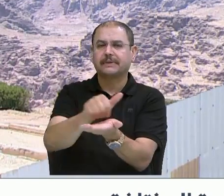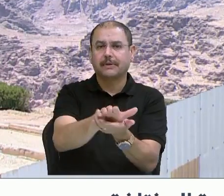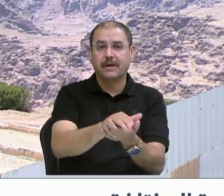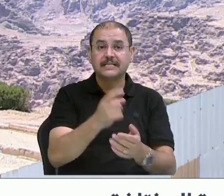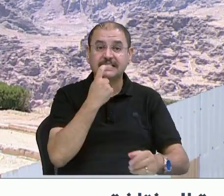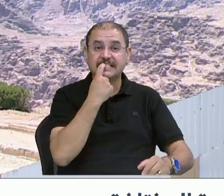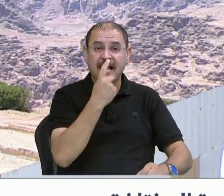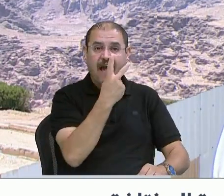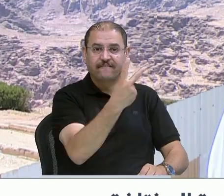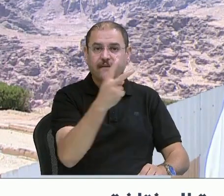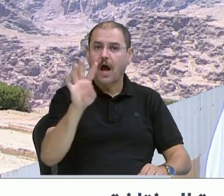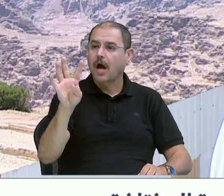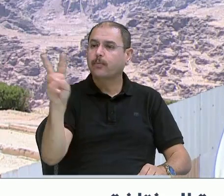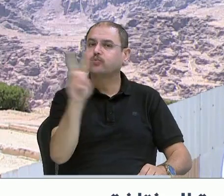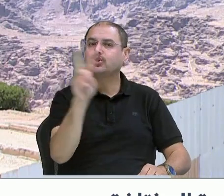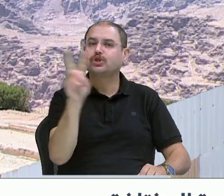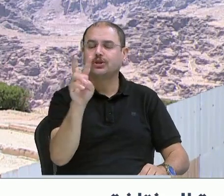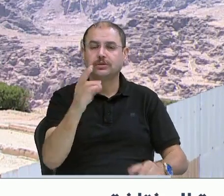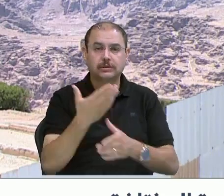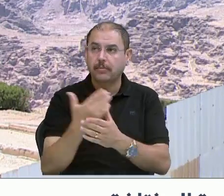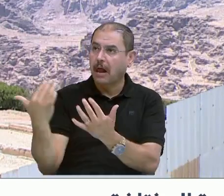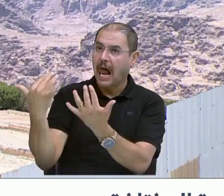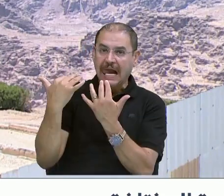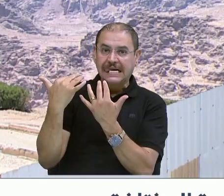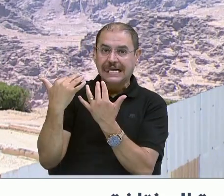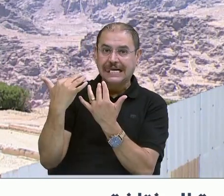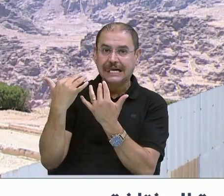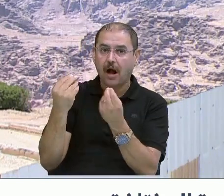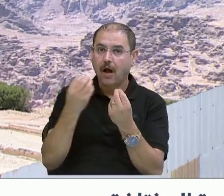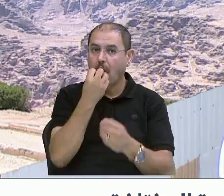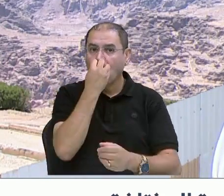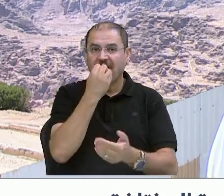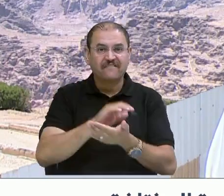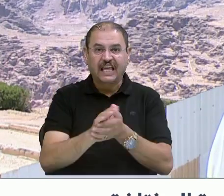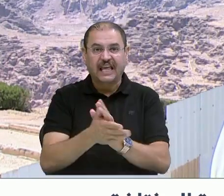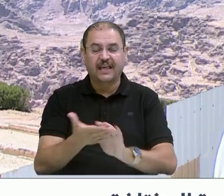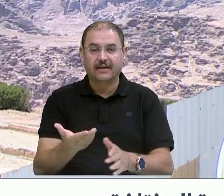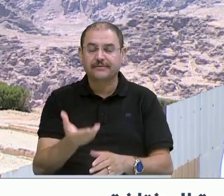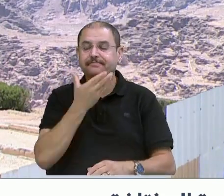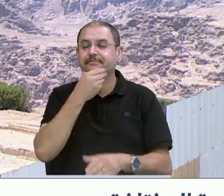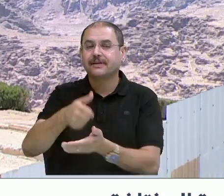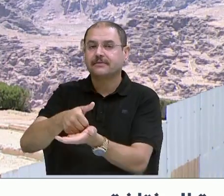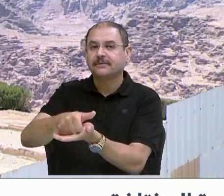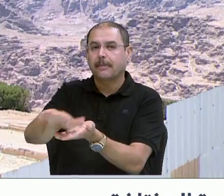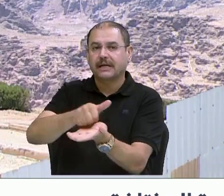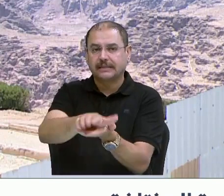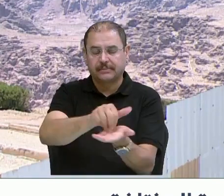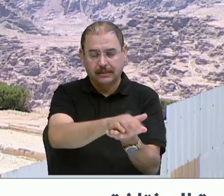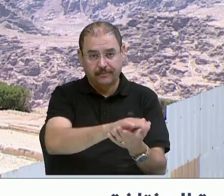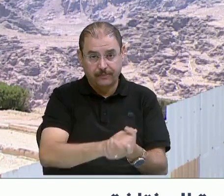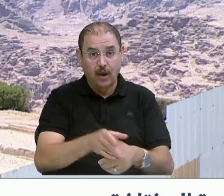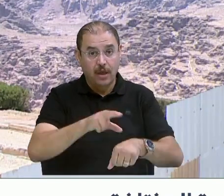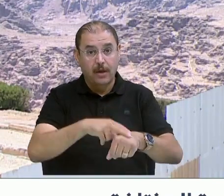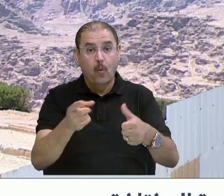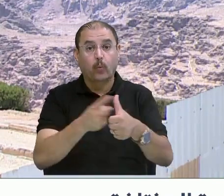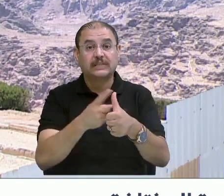24 كامل وايضا قامت وزاره السياحه ب ومن خلال مجلس الوزراء